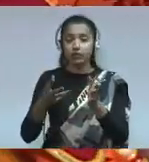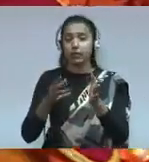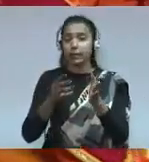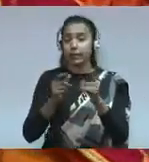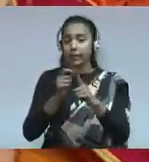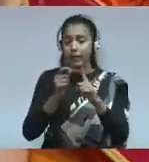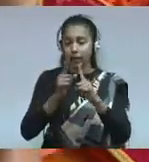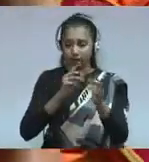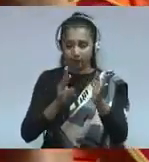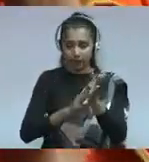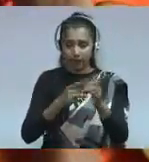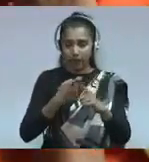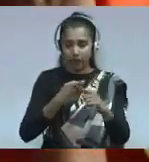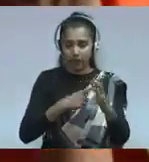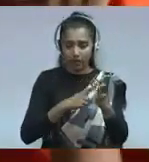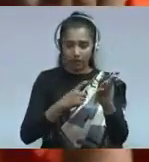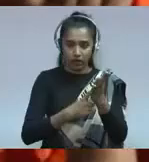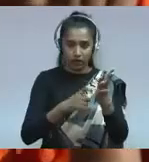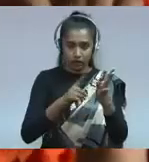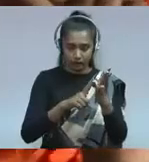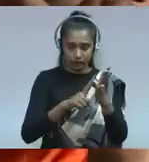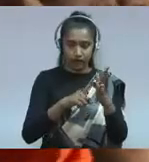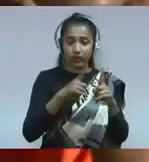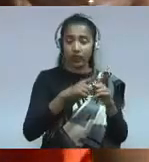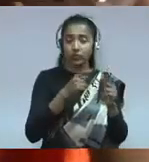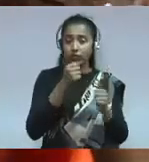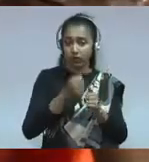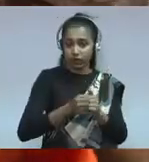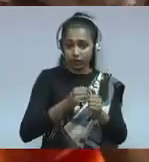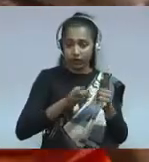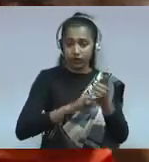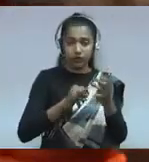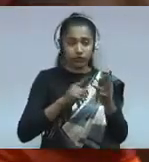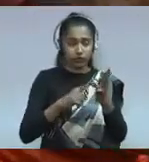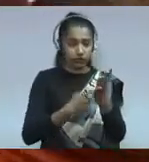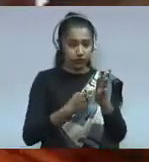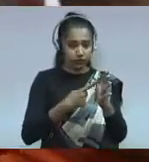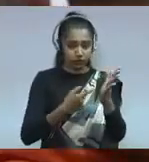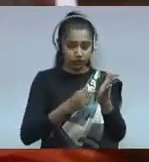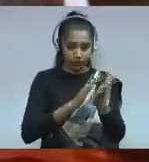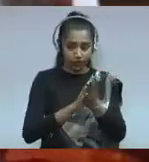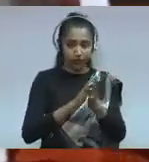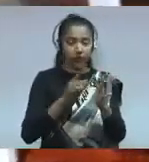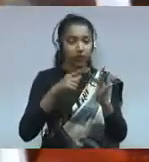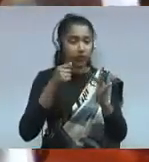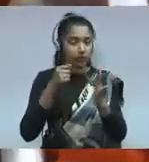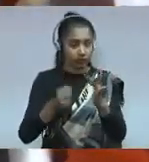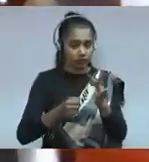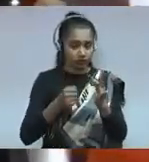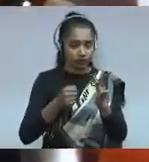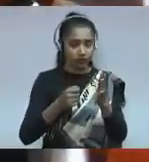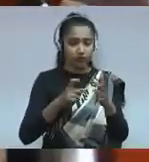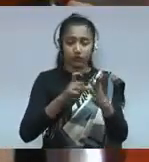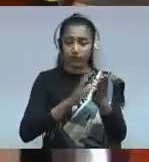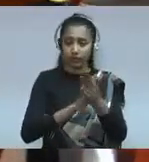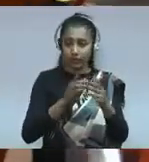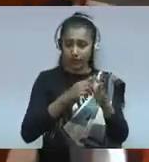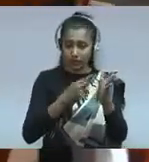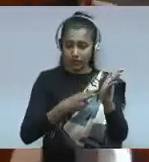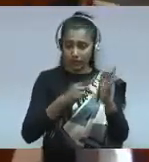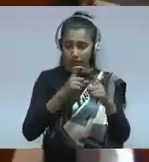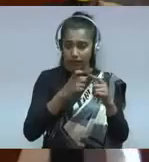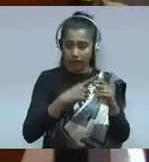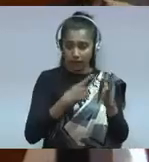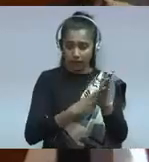පරණවිතාන, ඉංජිනේරු සුරත් සෙනවිරත්න, ඉංජිනේරු චන්ද්‍රසිරි තල්පේ ලියනගේ, ඉංජිනේරු අරුණ